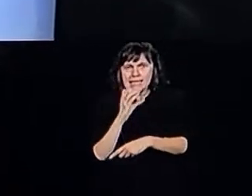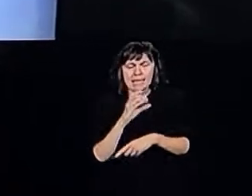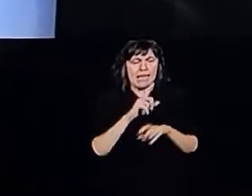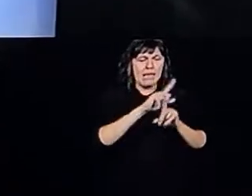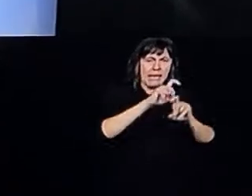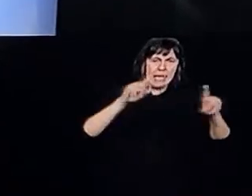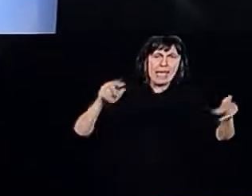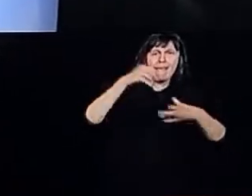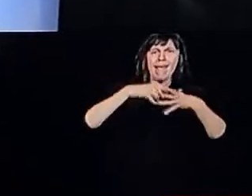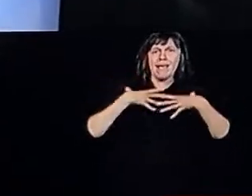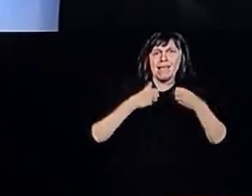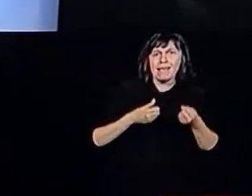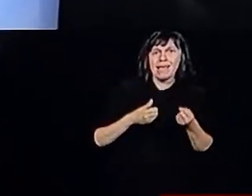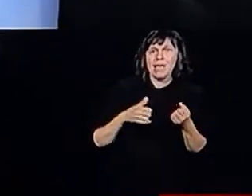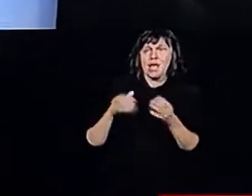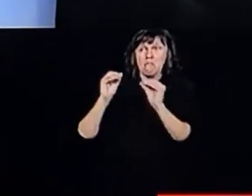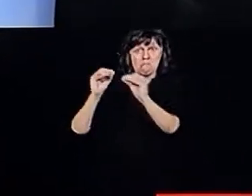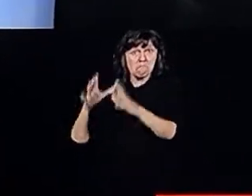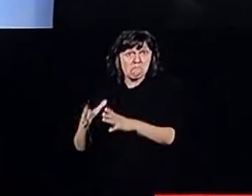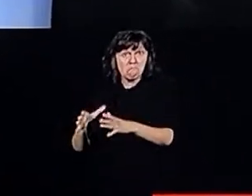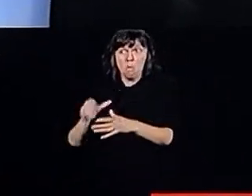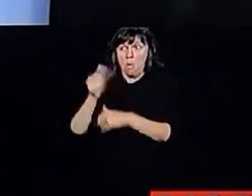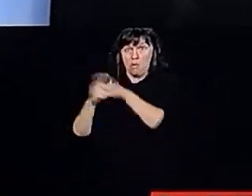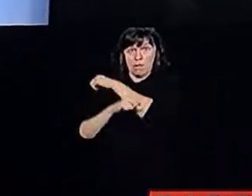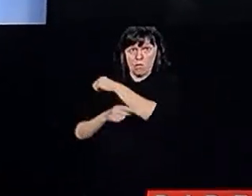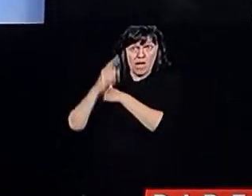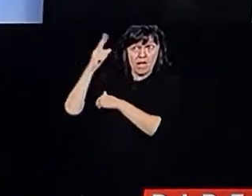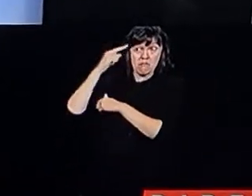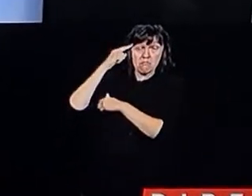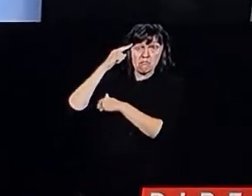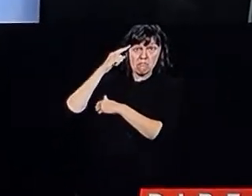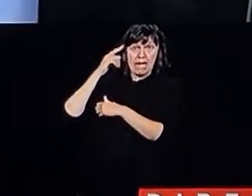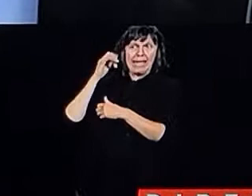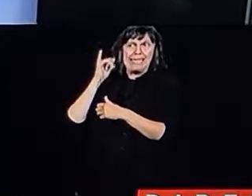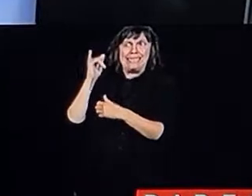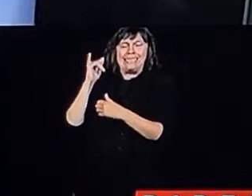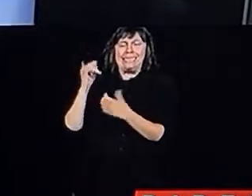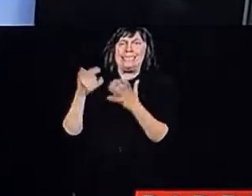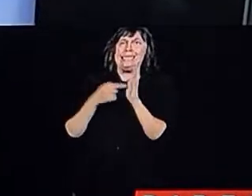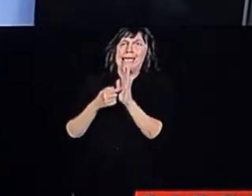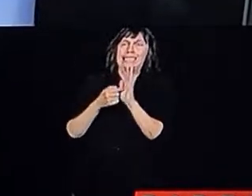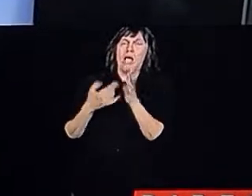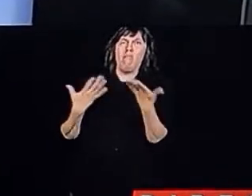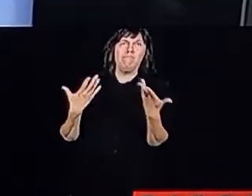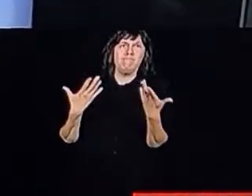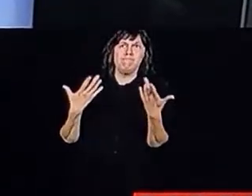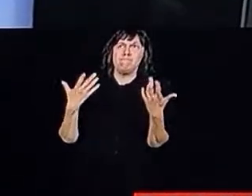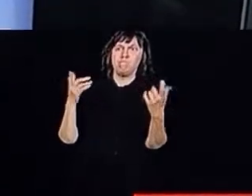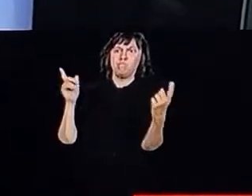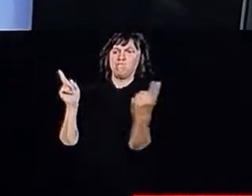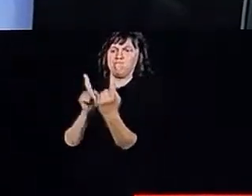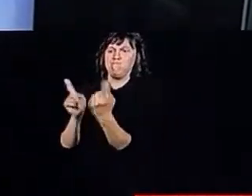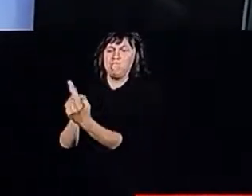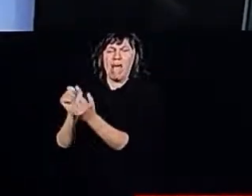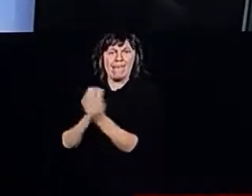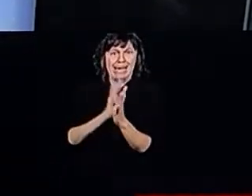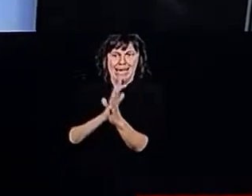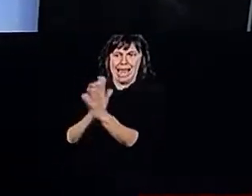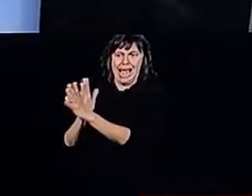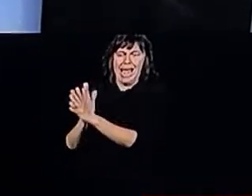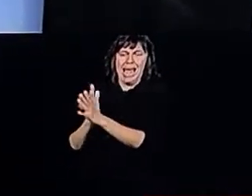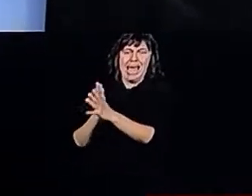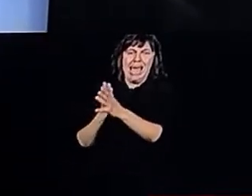autres les employés de l'État, qui sont en contact avec des citoyens. Donc, je termine en vous